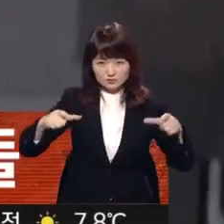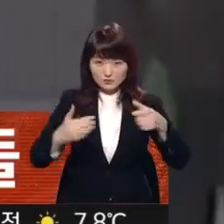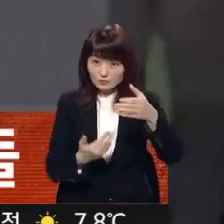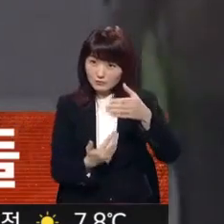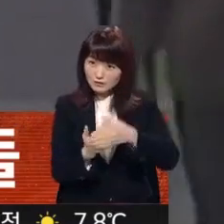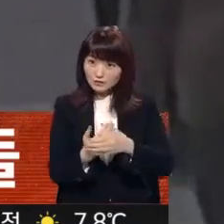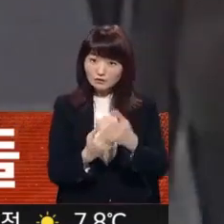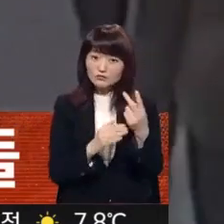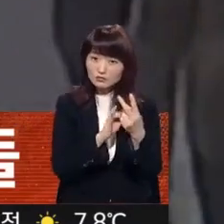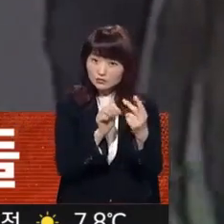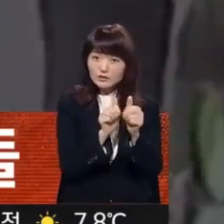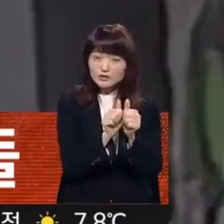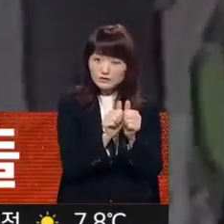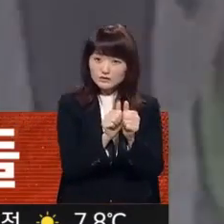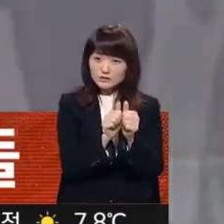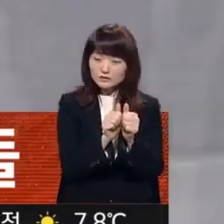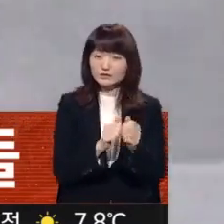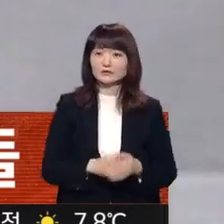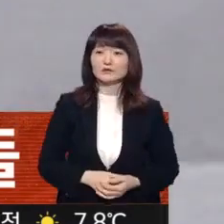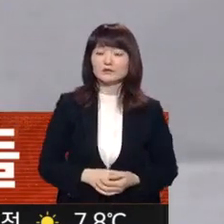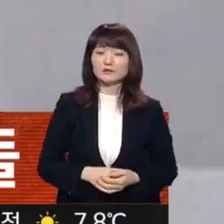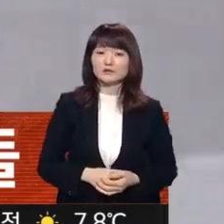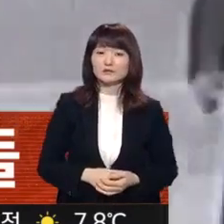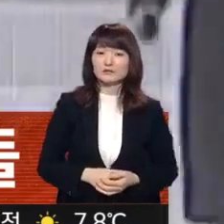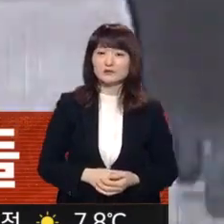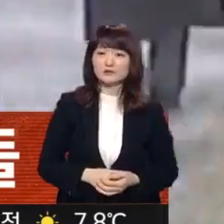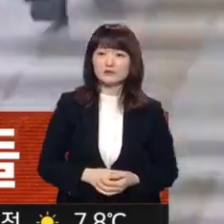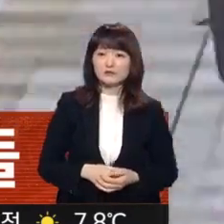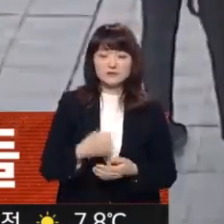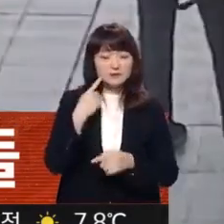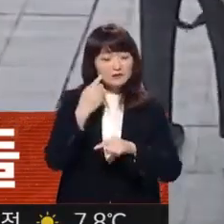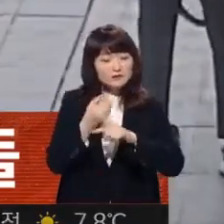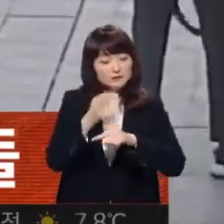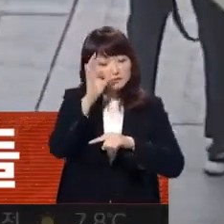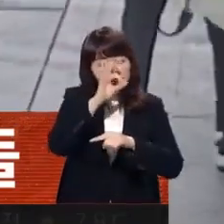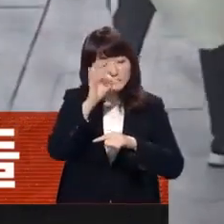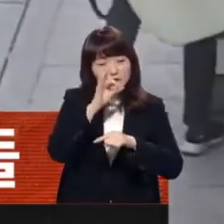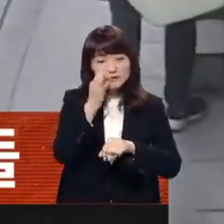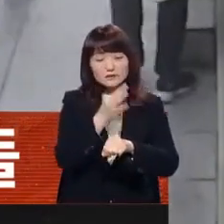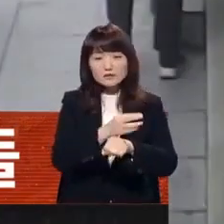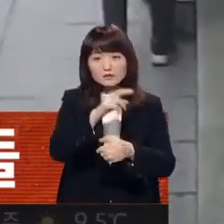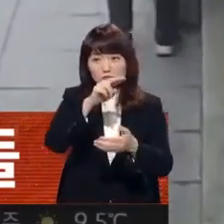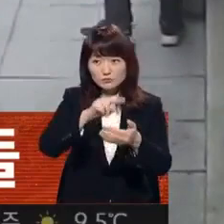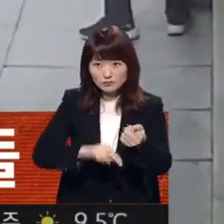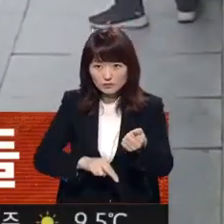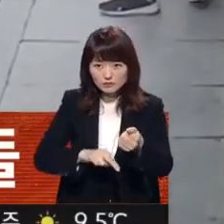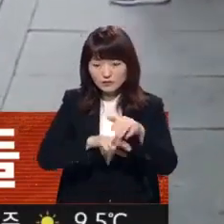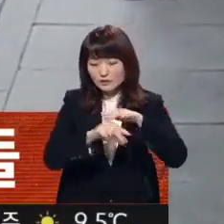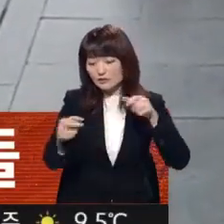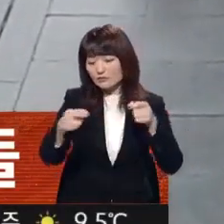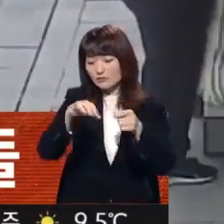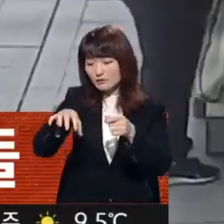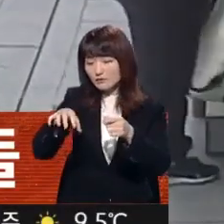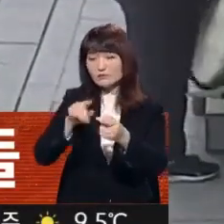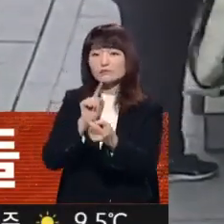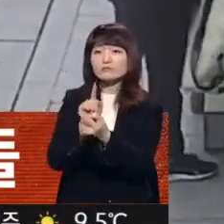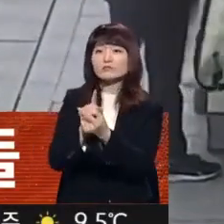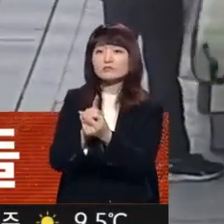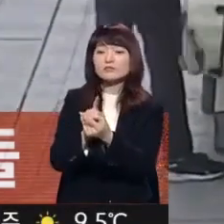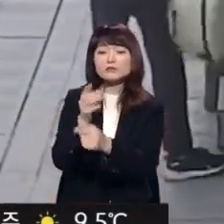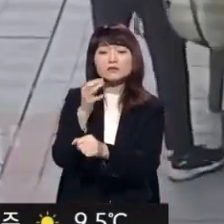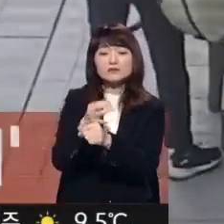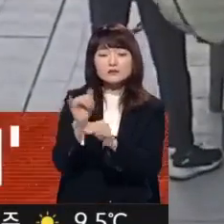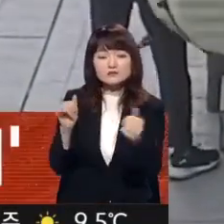두 남성이 그 궁돼지 중국 거래를 하기 위해서 지하철 앞에서 만났는데 구매자가 갑자기 살펴보면서